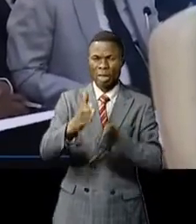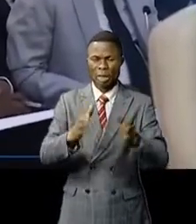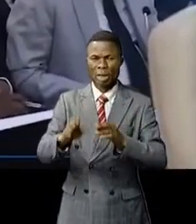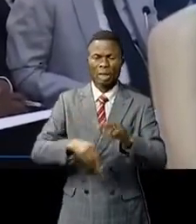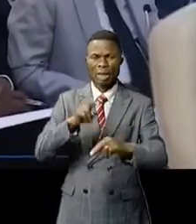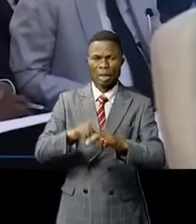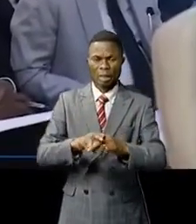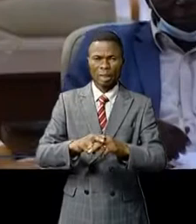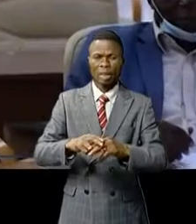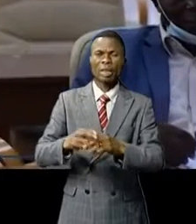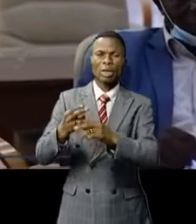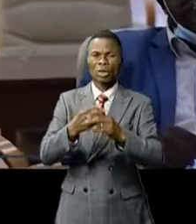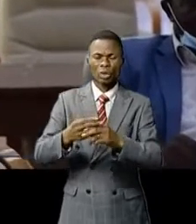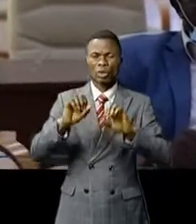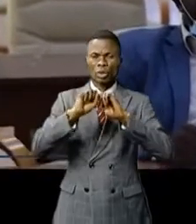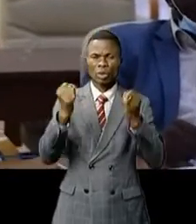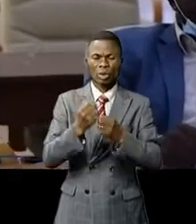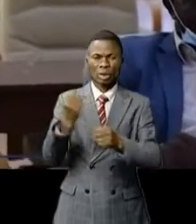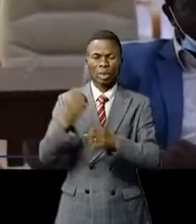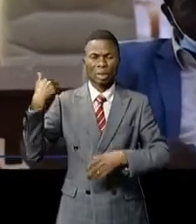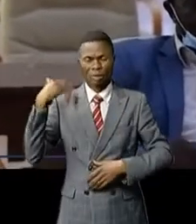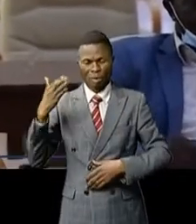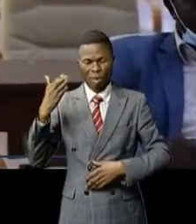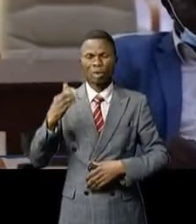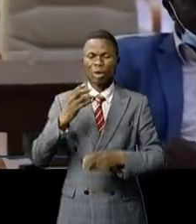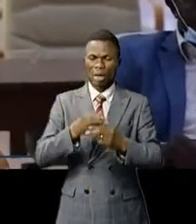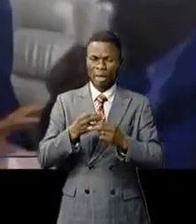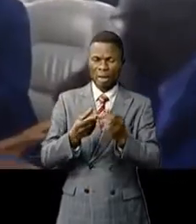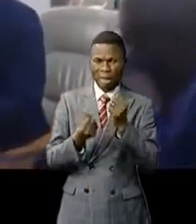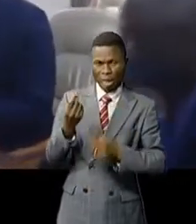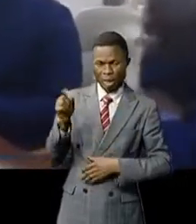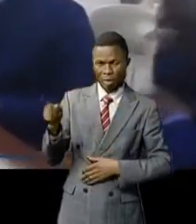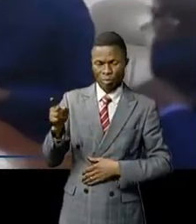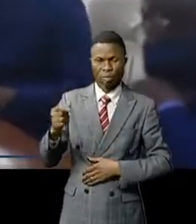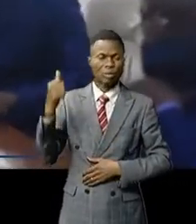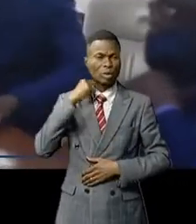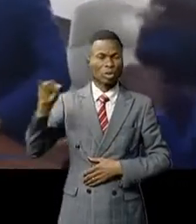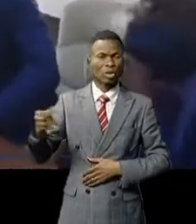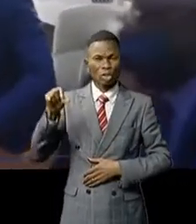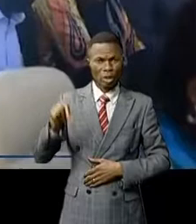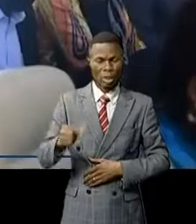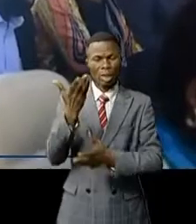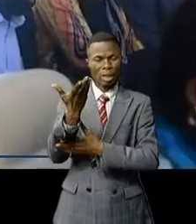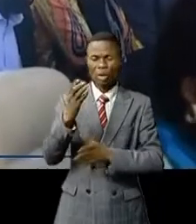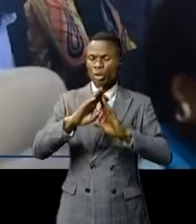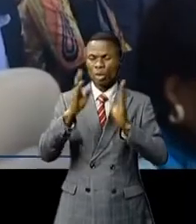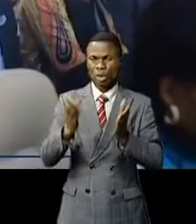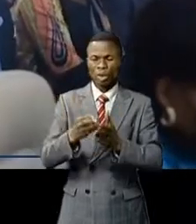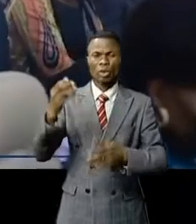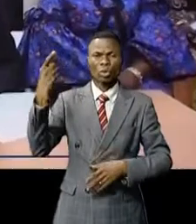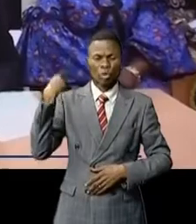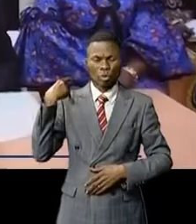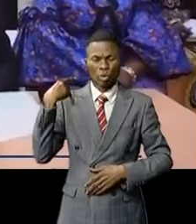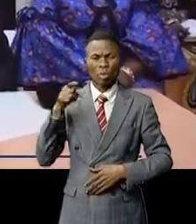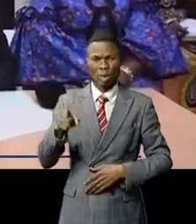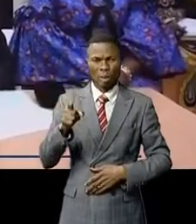nationale de sécurité sociale des agents publics de l'État. Docteur Jean-Jacques Mbungani a attiré l'attention des membres de la